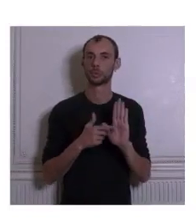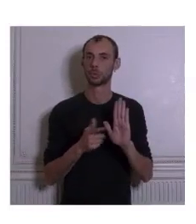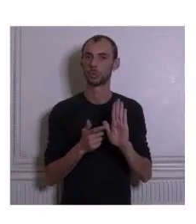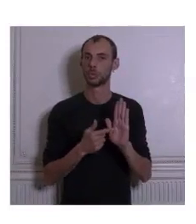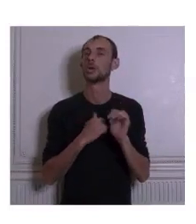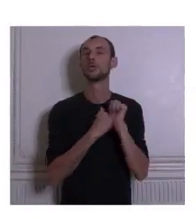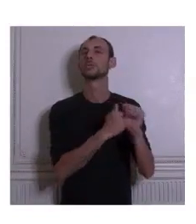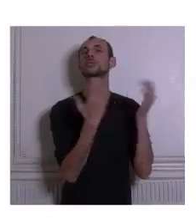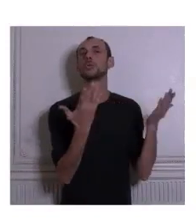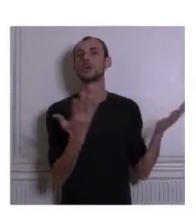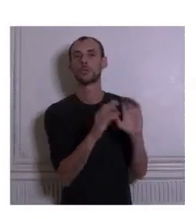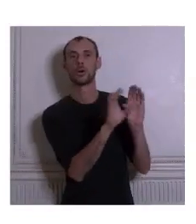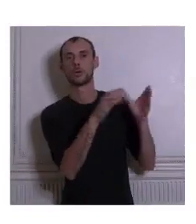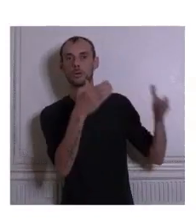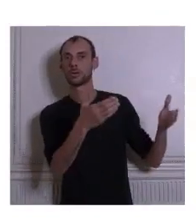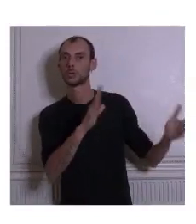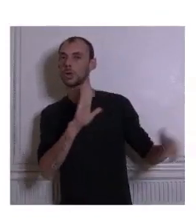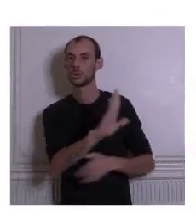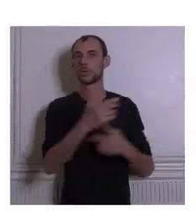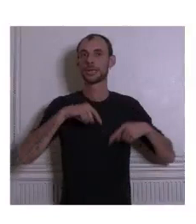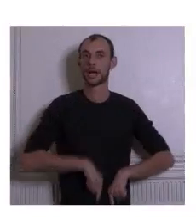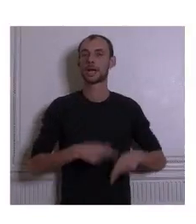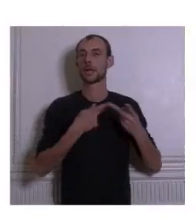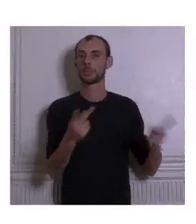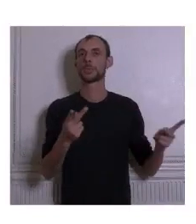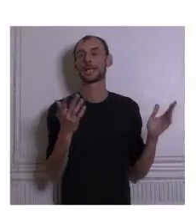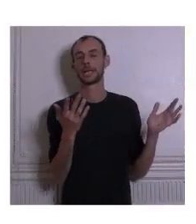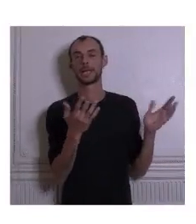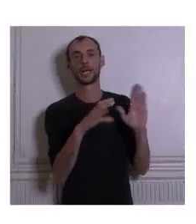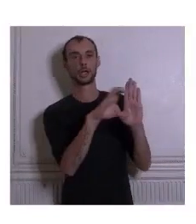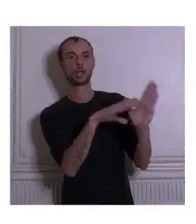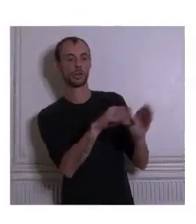à la convention cadre de coopération publique avec l'IDAC